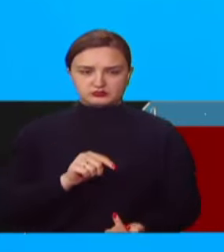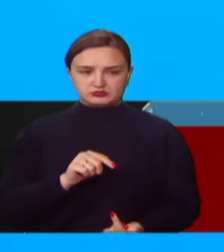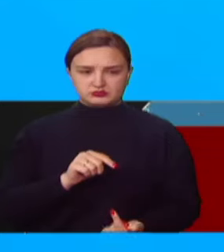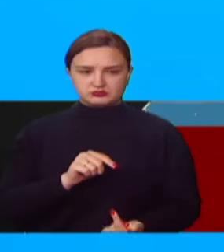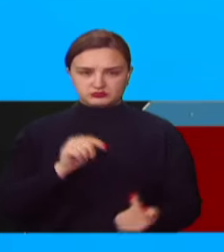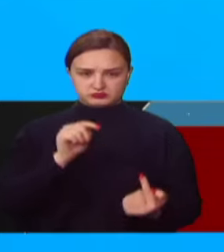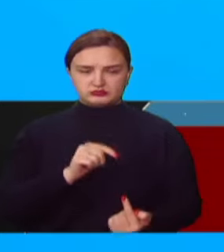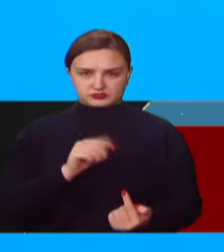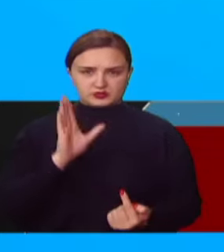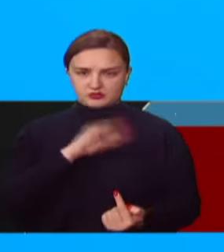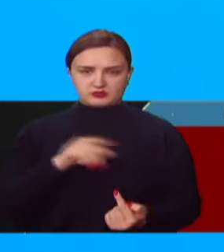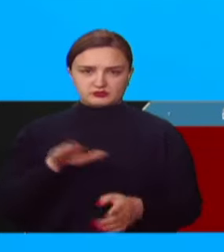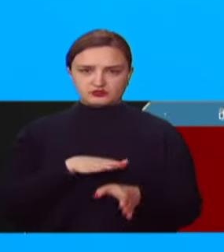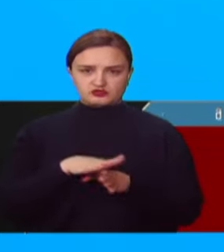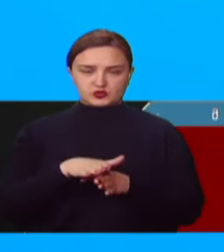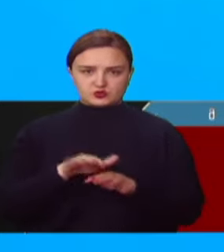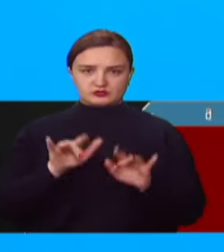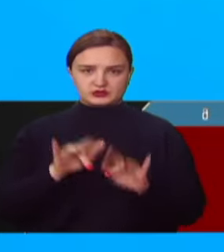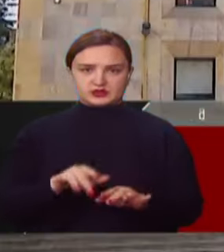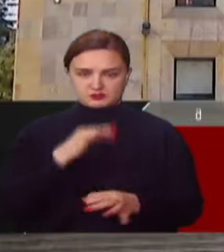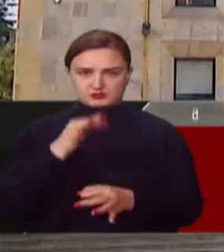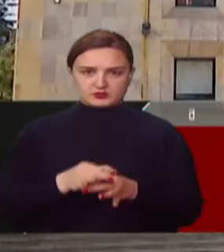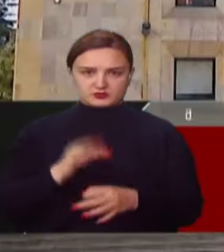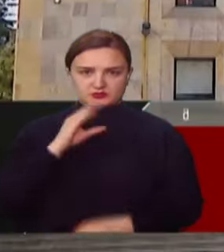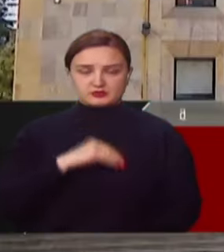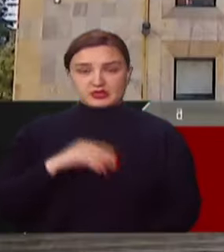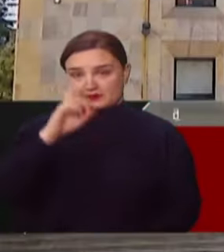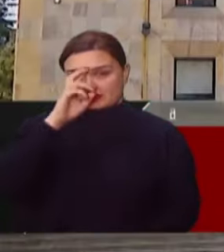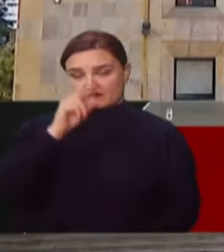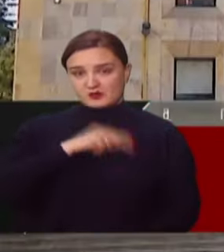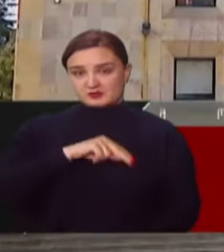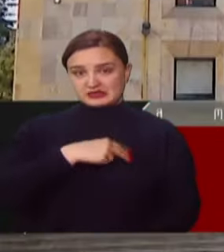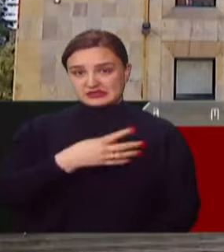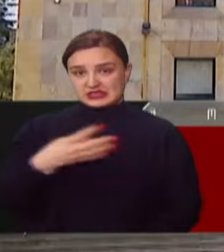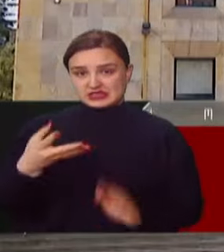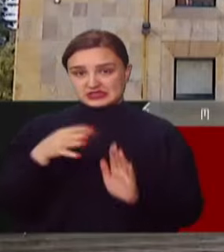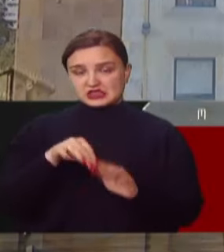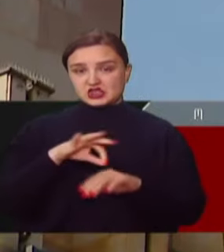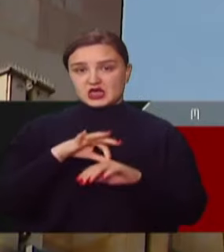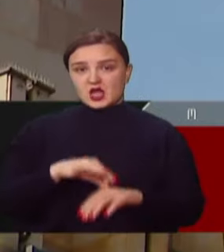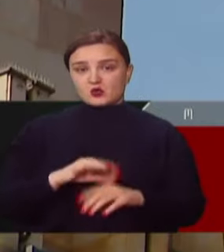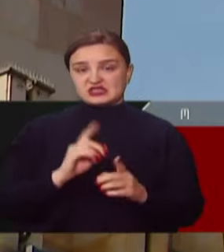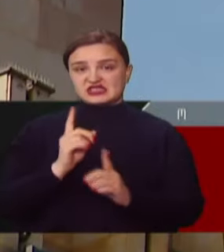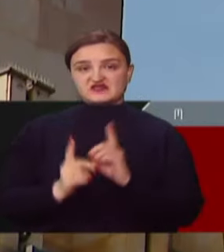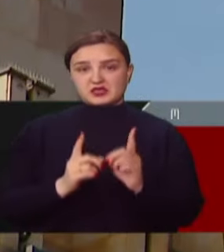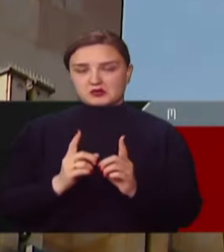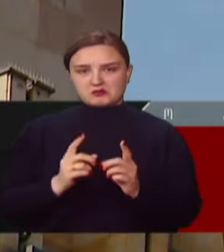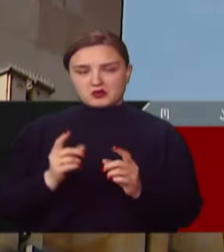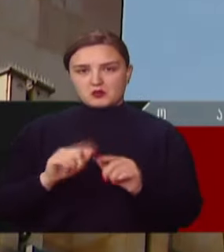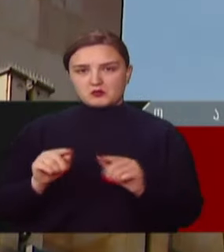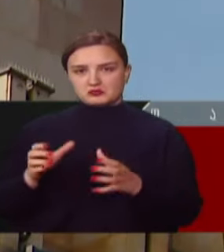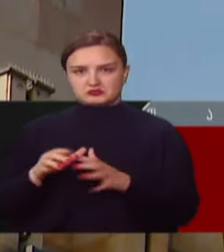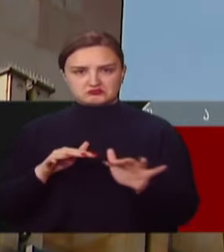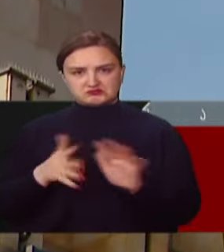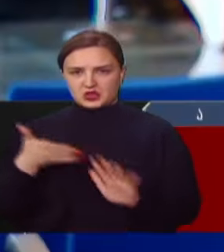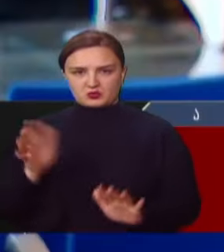შესაბამისად წარუძღვება ამ საქმიანობას. მთავრობის ადმინისტრაციაში განხორციელებული ეს ცვლილება გაუგებარია